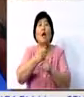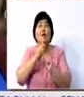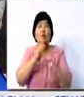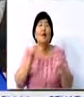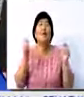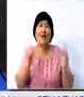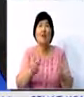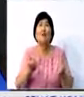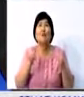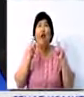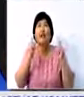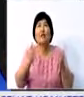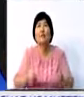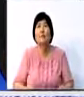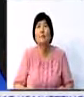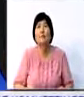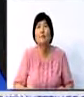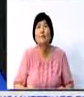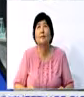деп танылды.